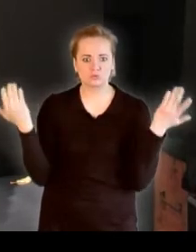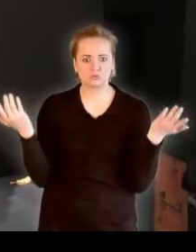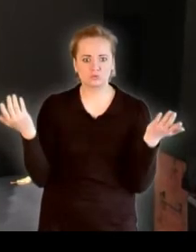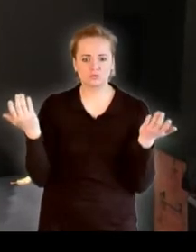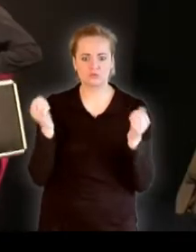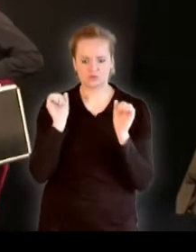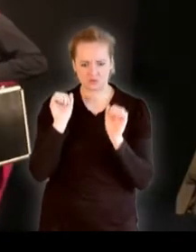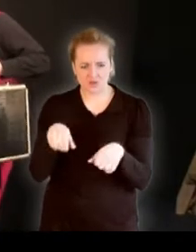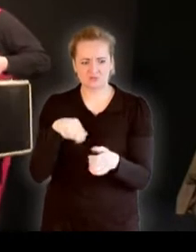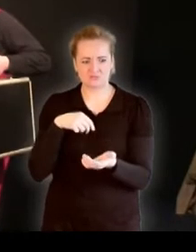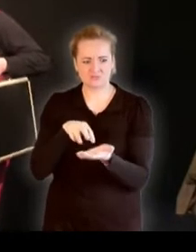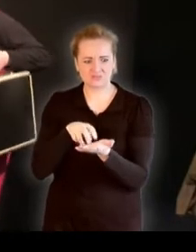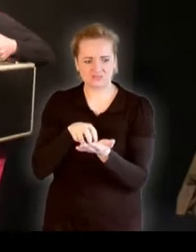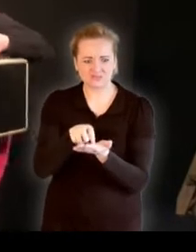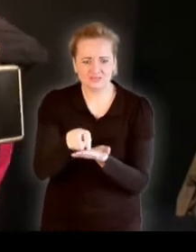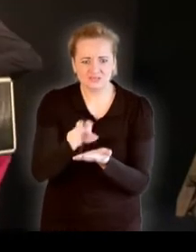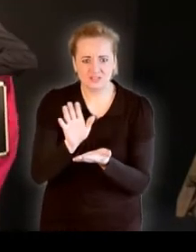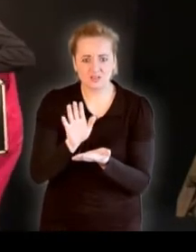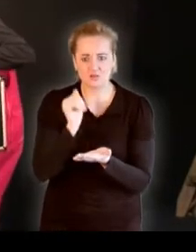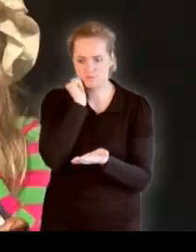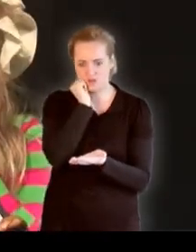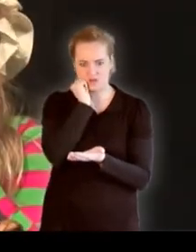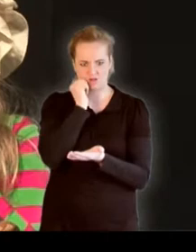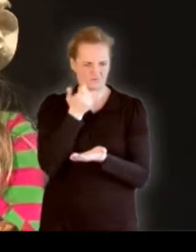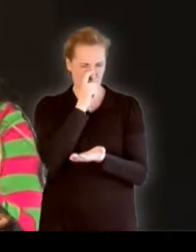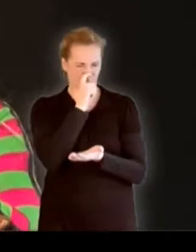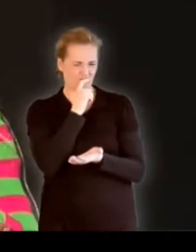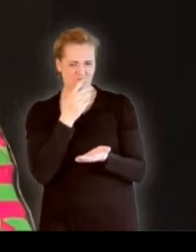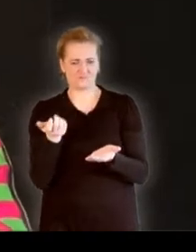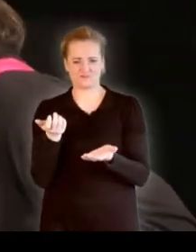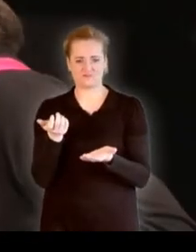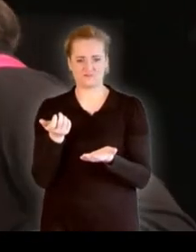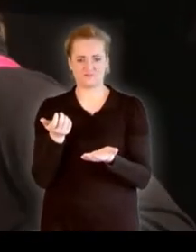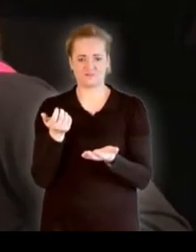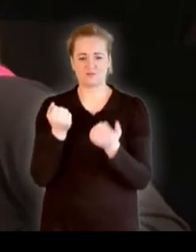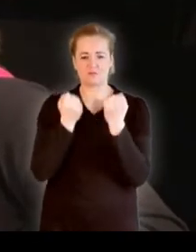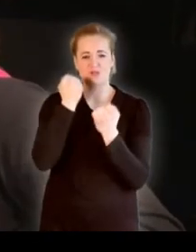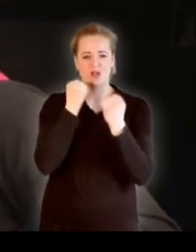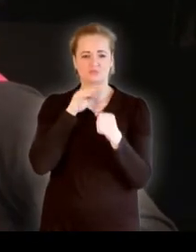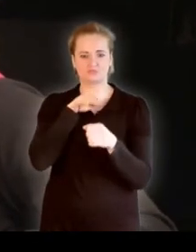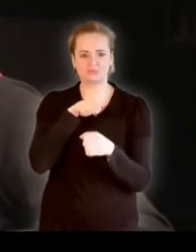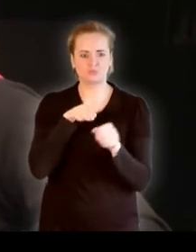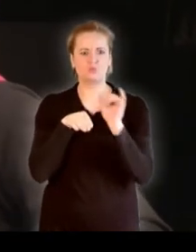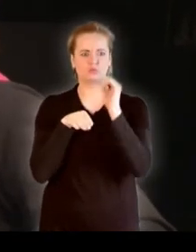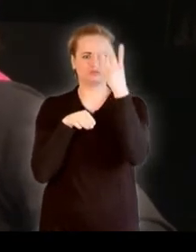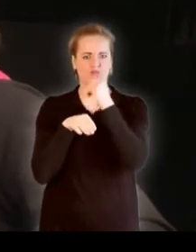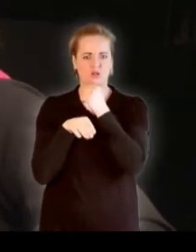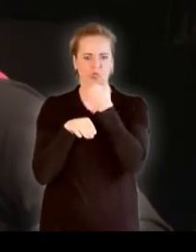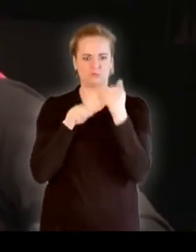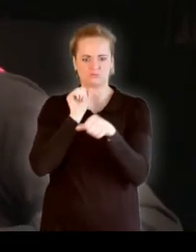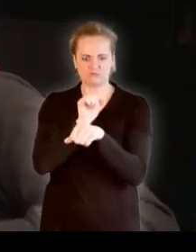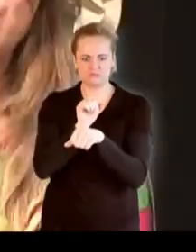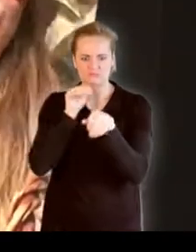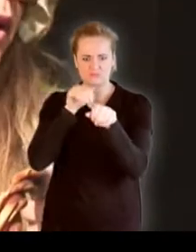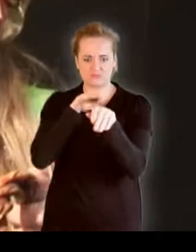Tai išvydę milaniečiai sutriko ir nebežinojo, ką daryti. Tai galima pereiti gatvę ar